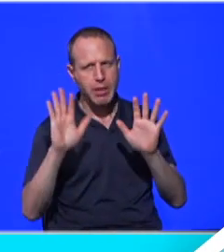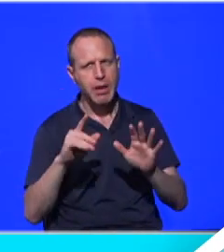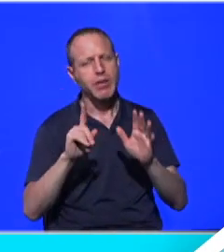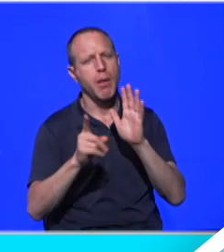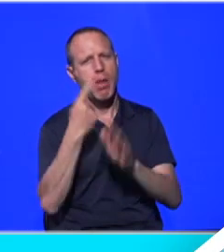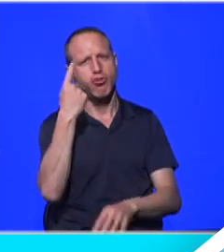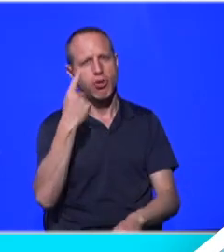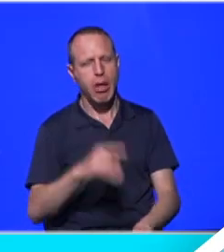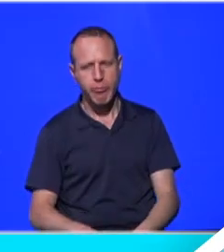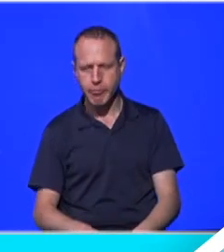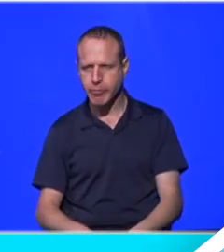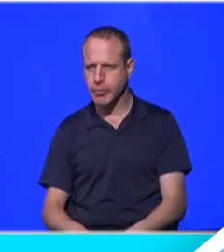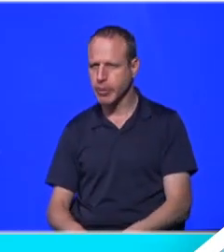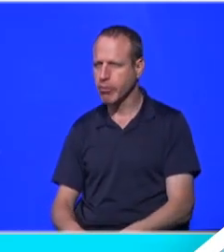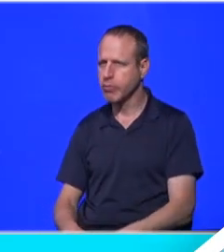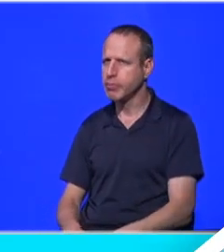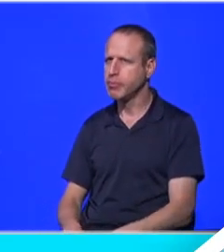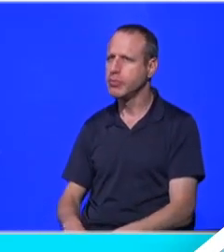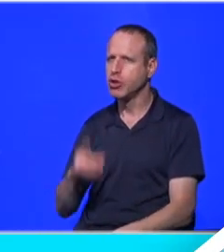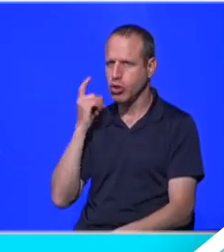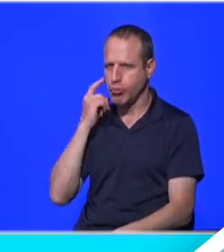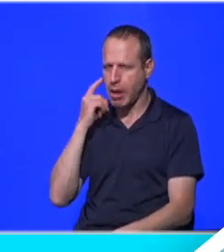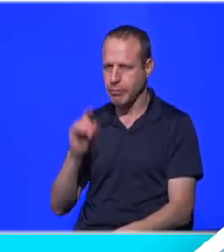רעיון ראשון. אוקיי. אז תשמע,